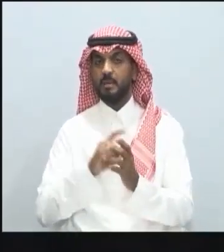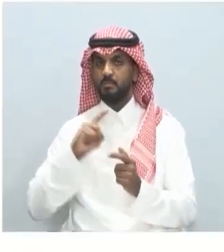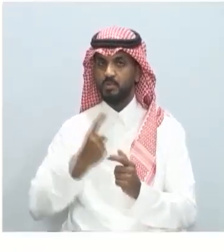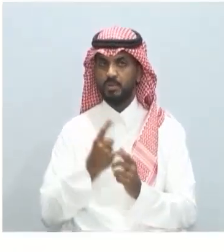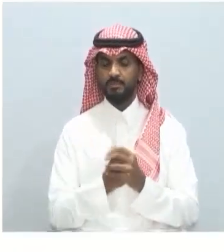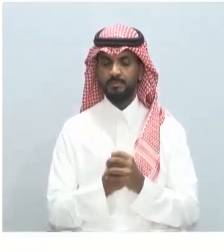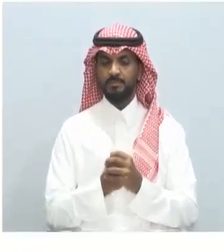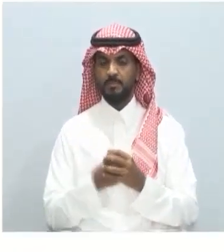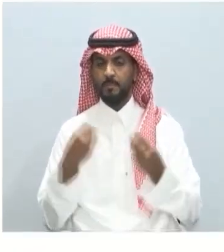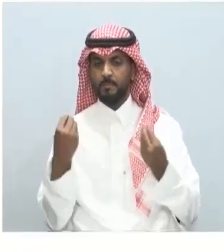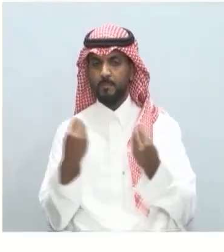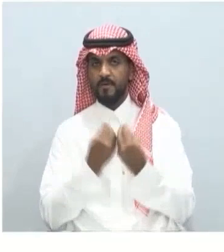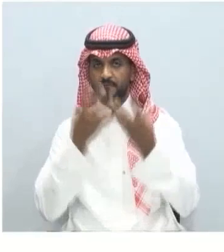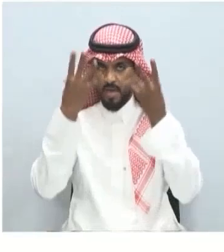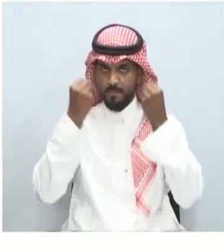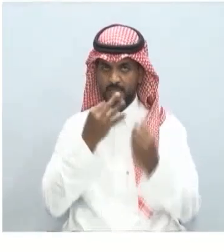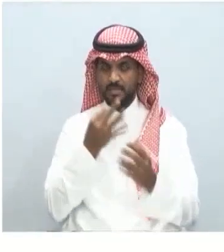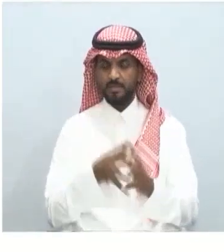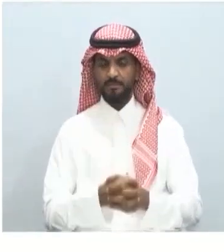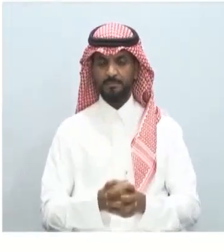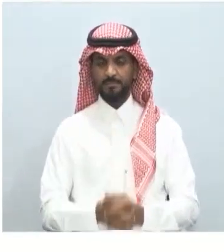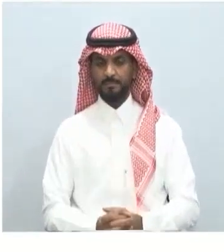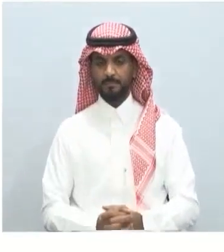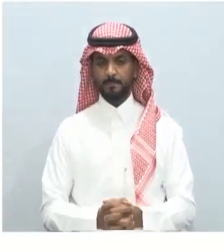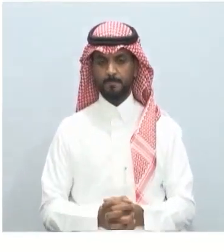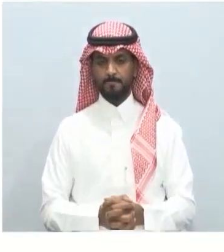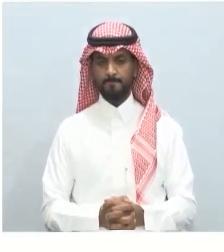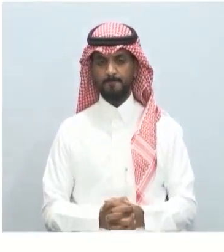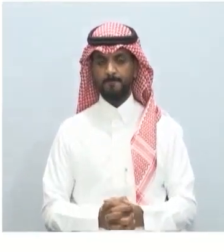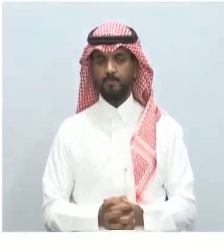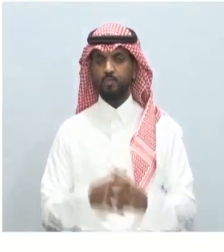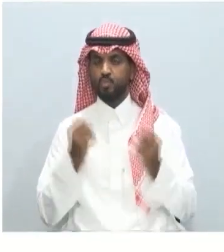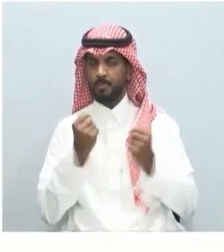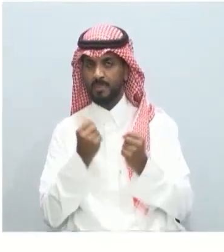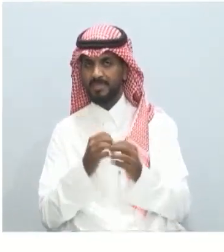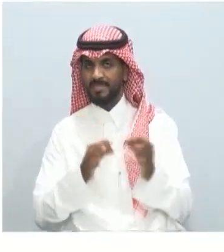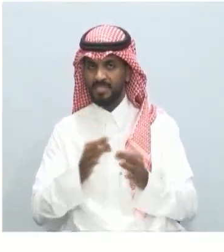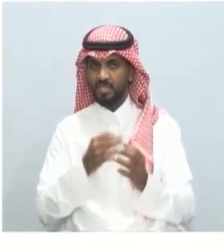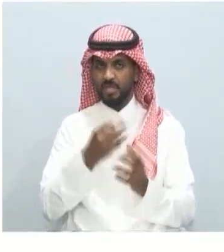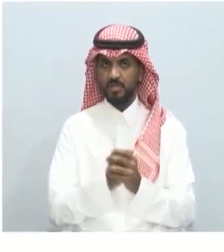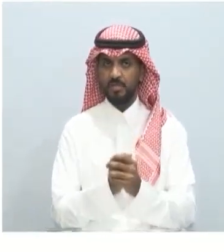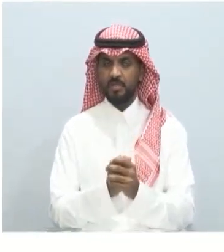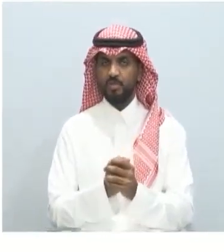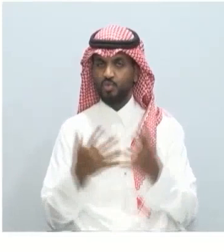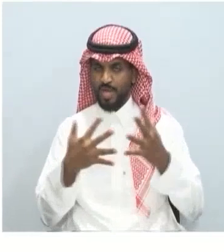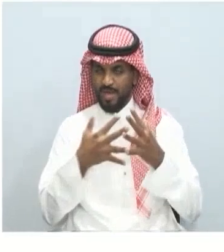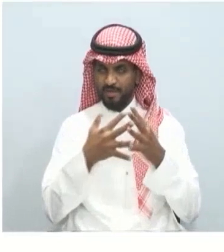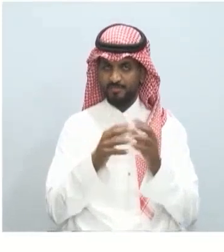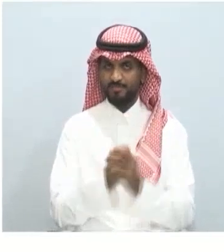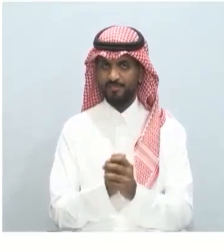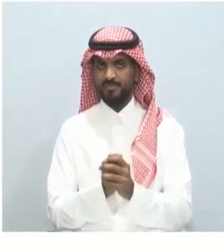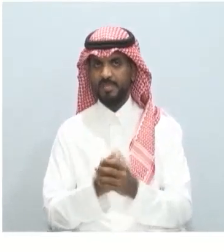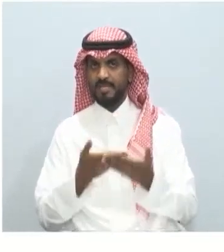سريعه مع فهم ما تقرا مع فهم ما تقرا وتطبق ايضا استراتيجيات القراءه السريعه يشاركني طبعا في تقدي هذا